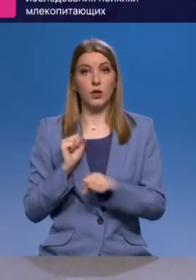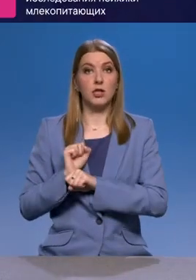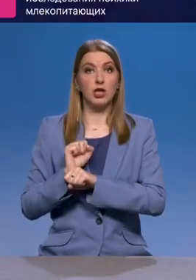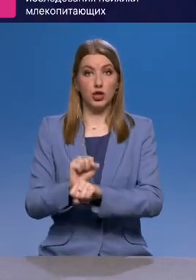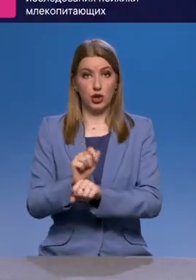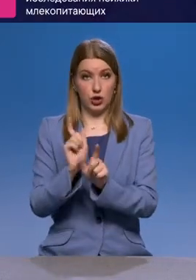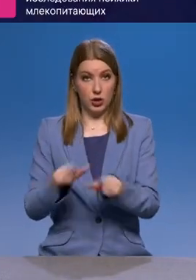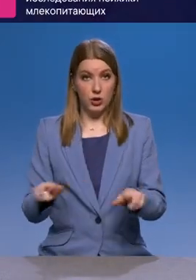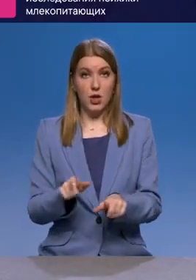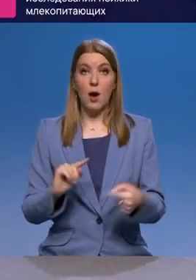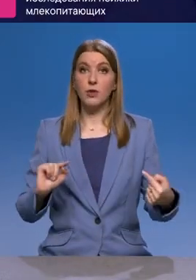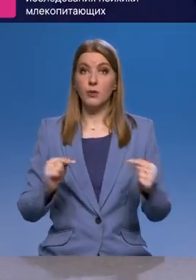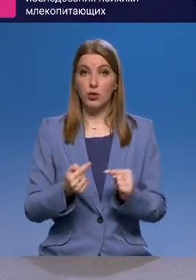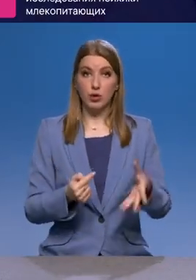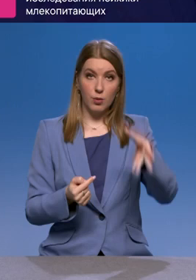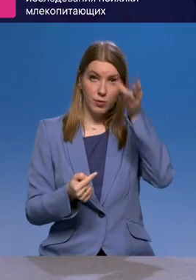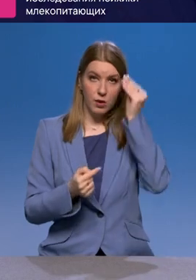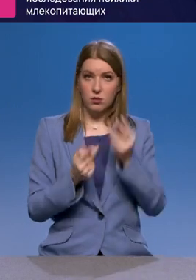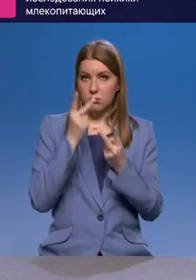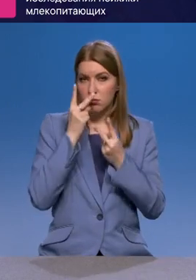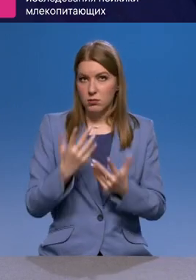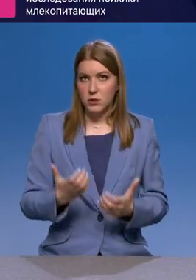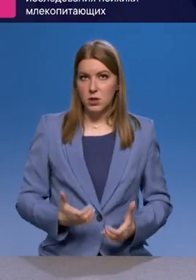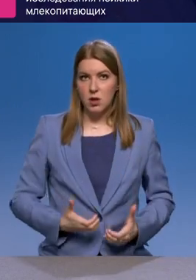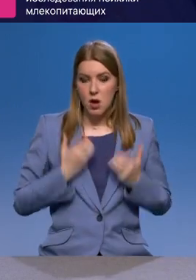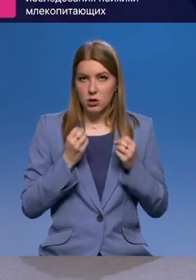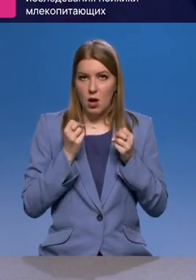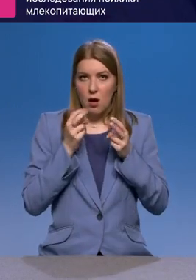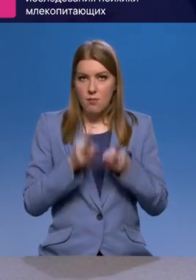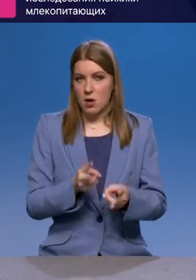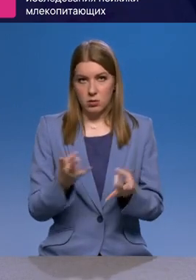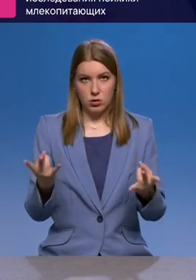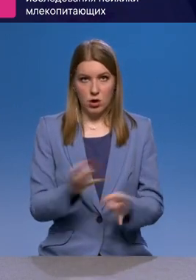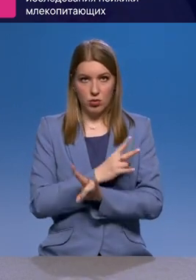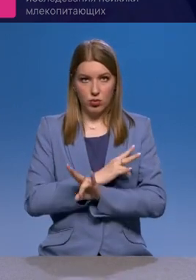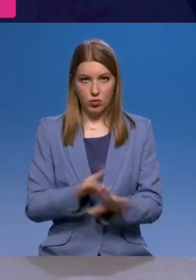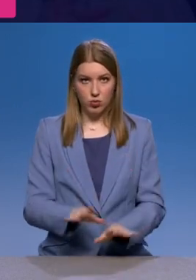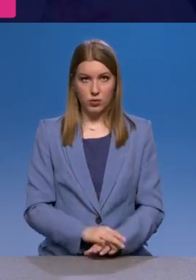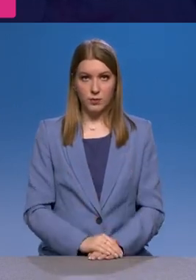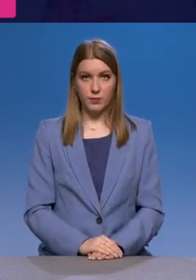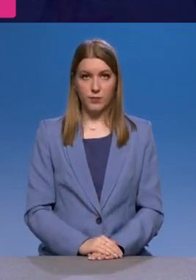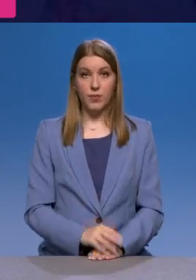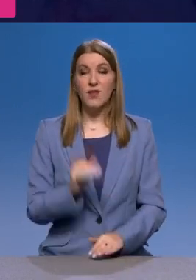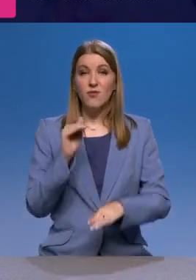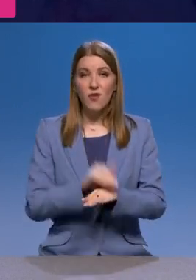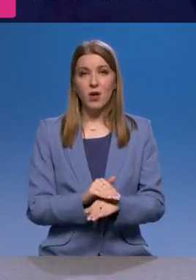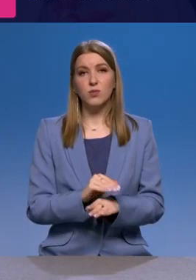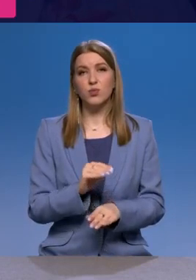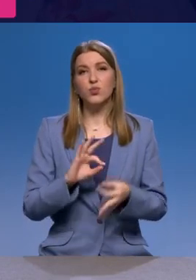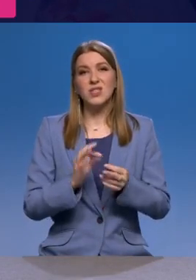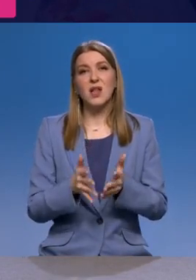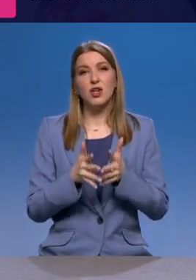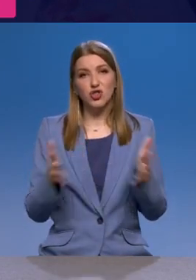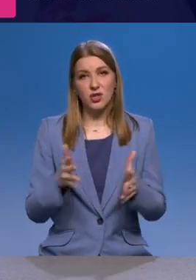что страшно, они опасны, их быть не должно вообще. На самом деле, конечно, все чуть сложнее. Эти собаки